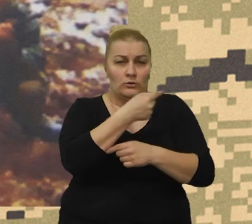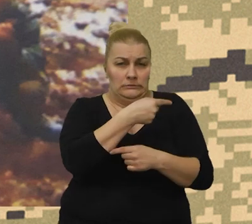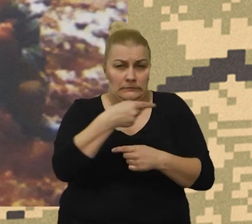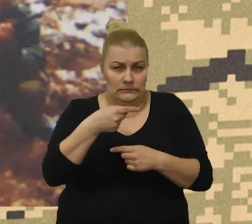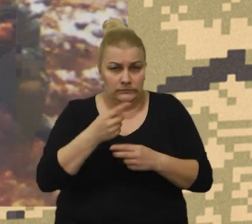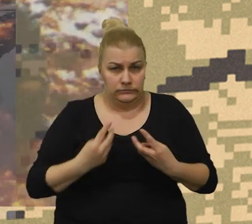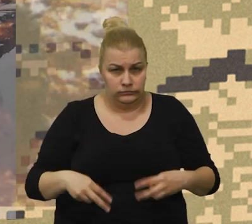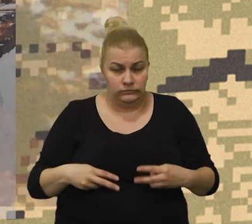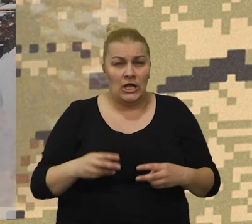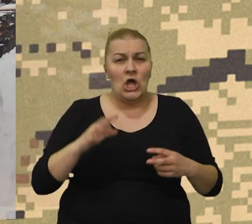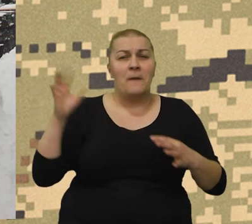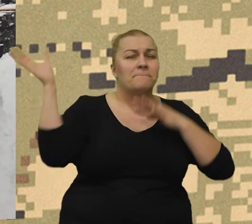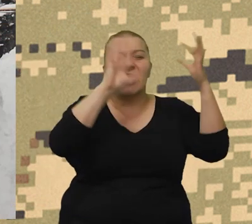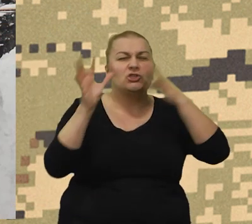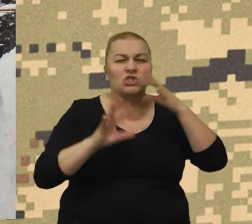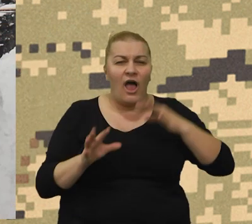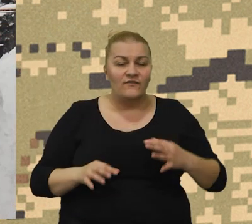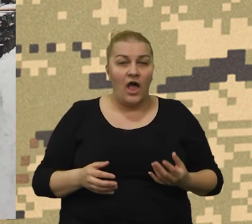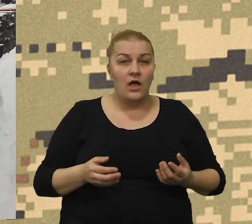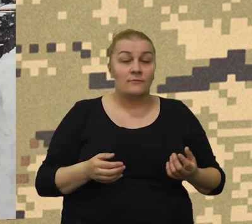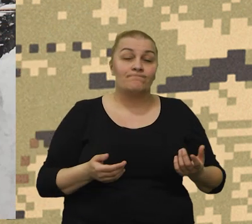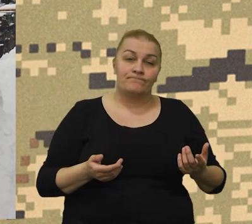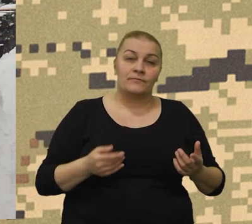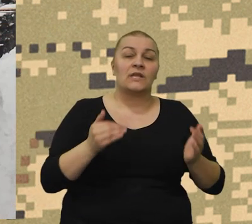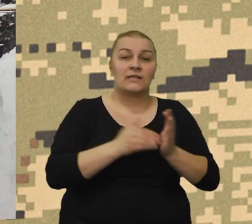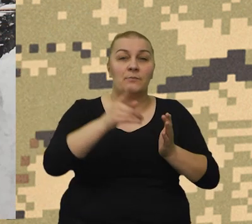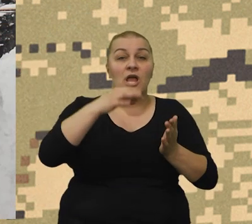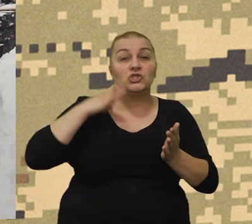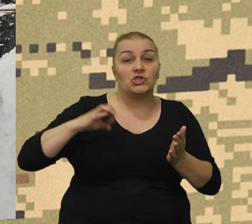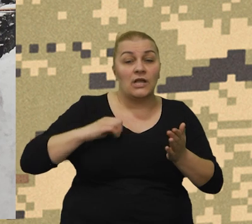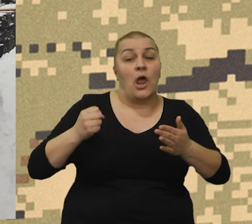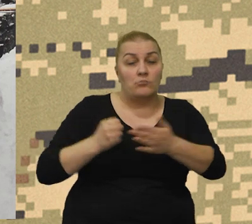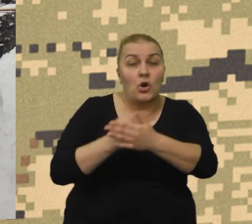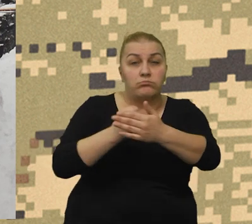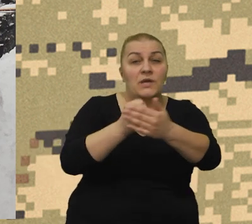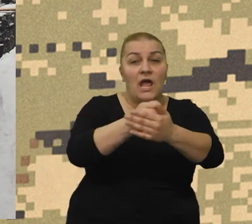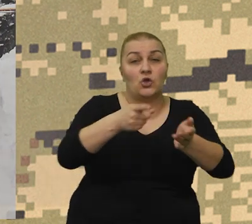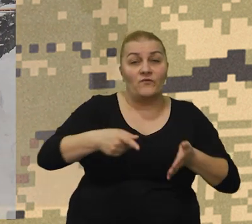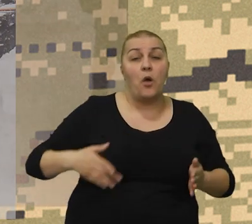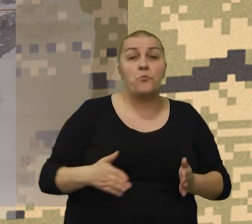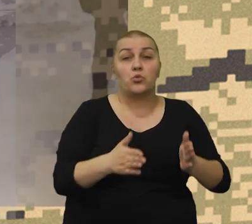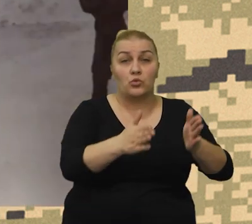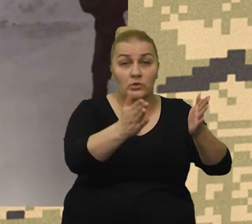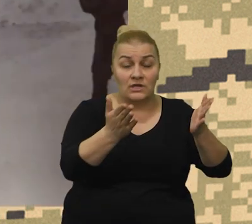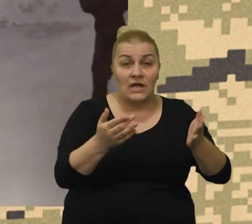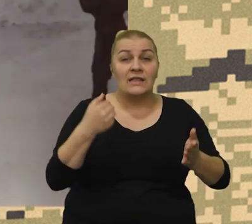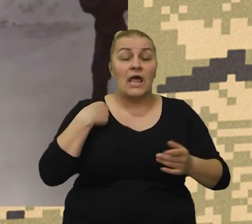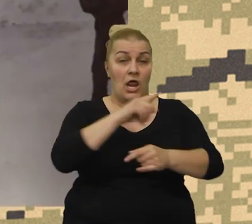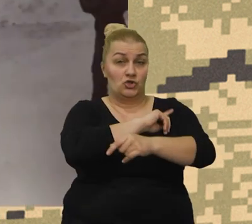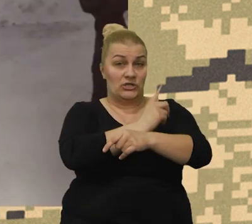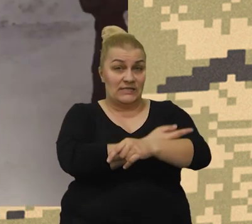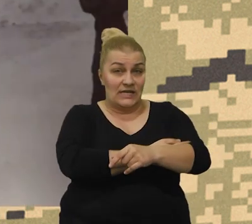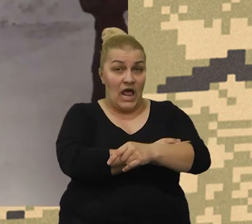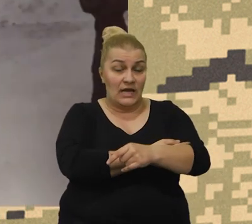temperature niske, mećave, i treba inženjerija probiti te putove da